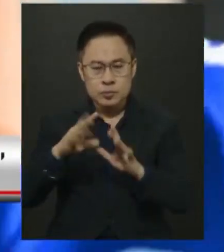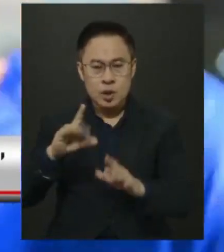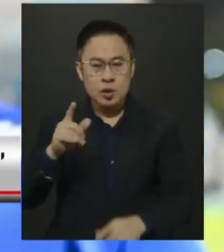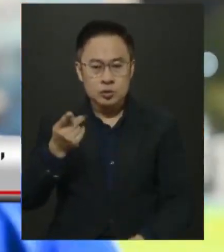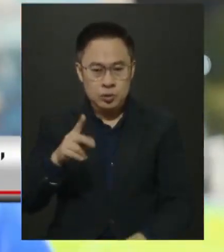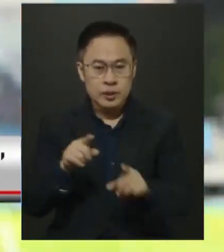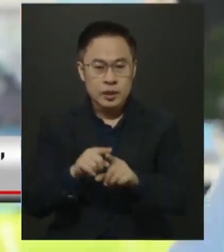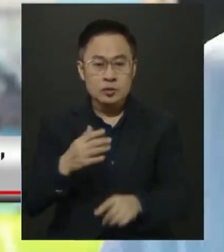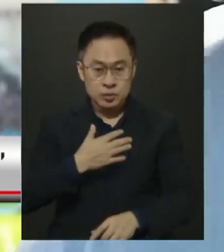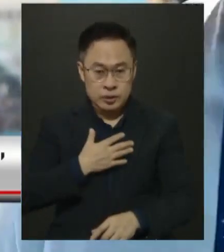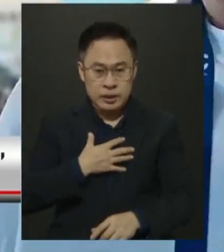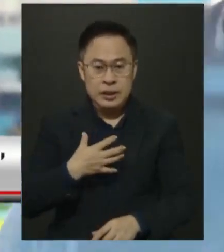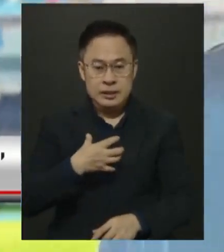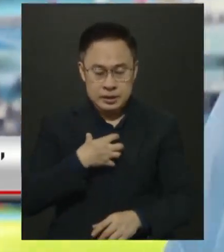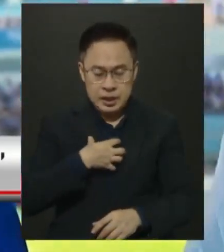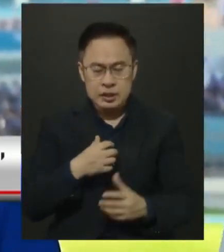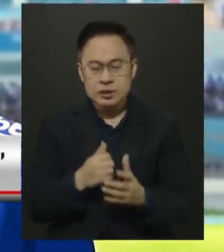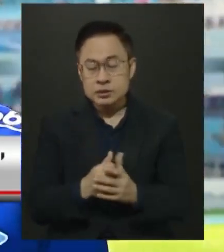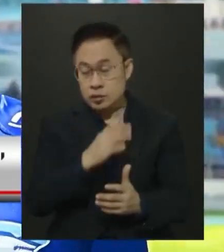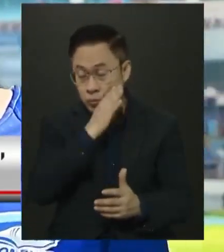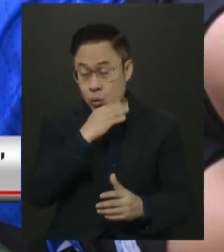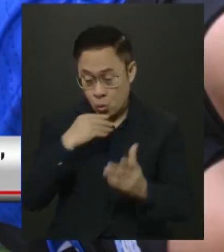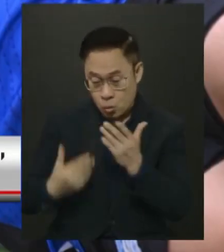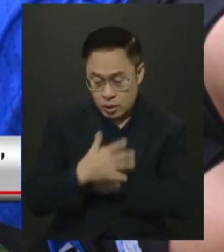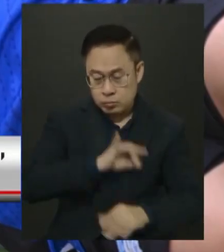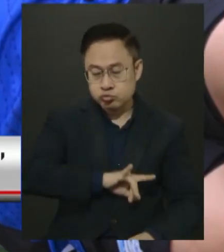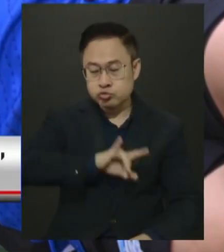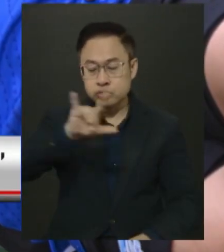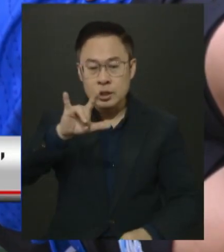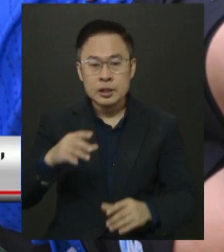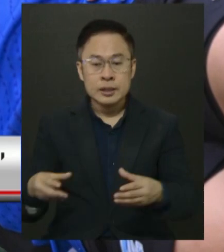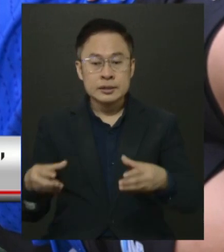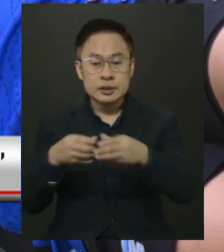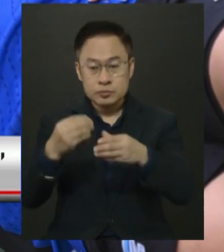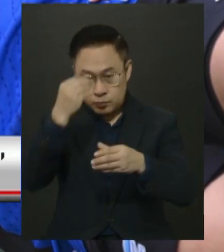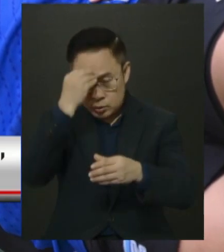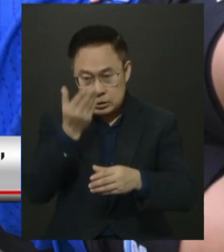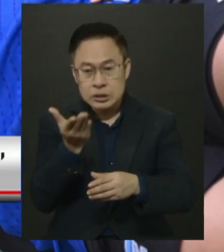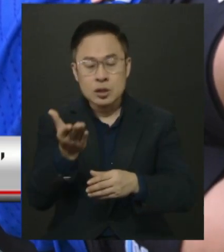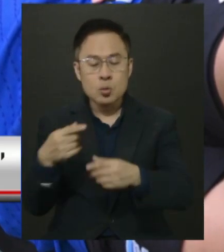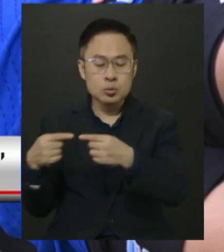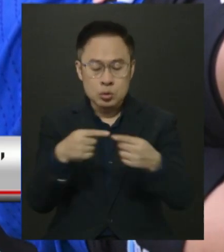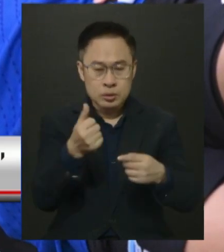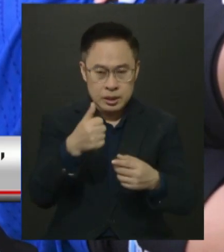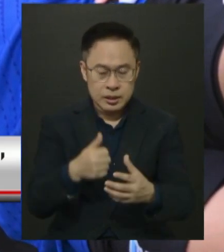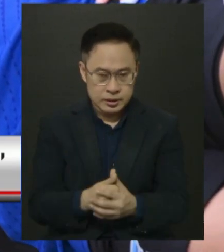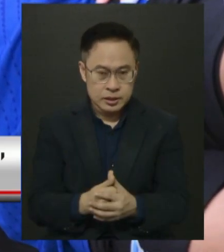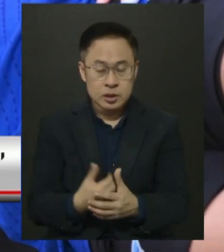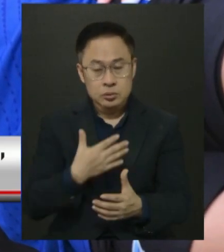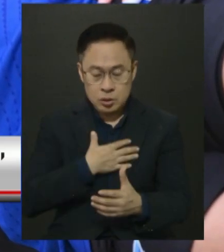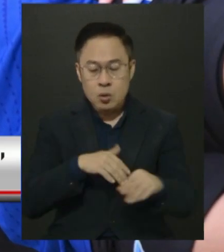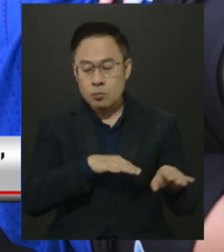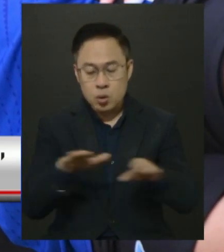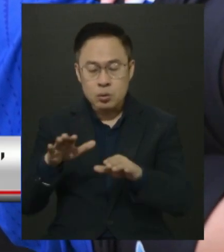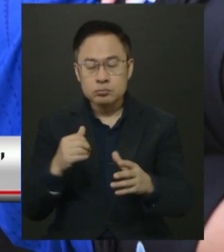ไปอยู่กับทีมที่ต้องการเราแบบจริงๆจังๆหลักๆอยากจะเล่นต่อเนื่องแล้วก็พร้อมเปิดกว้างในการย้ายไปอยู่กับทีม